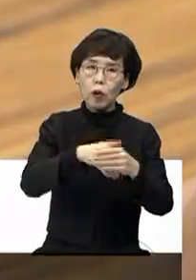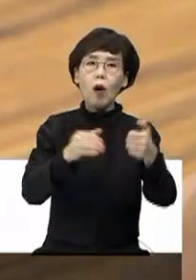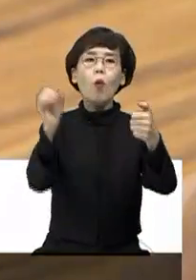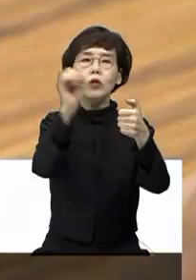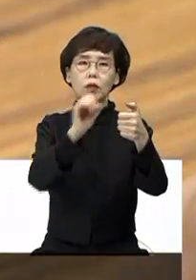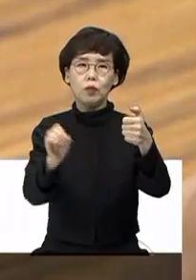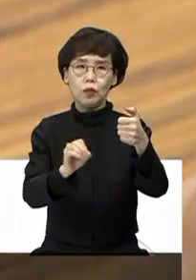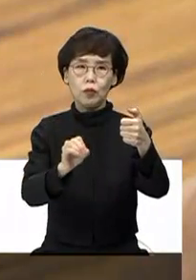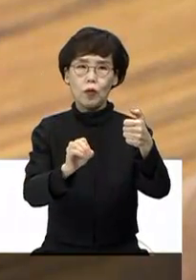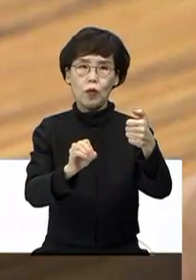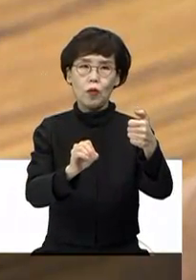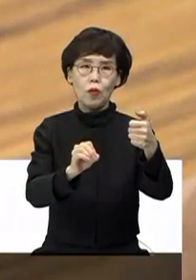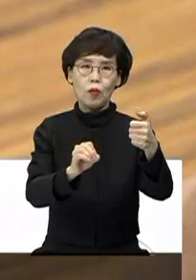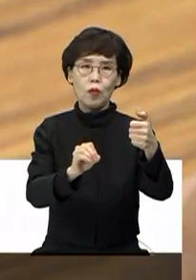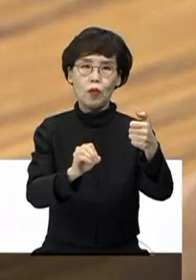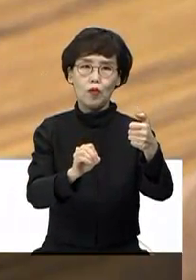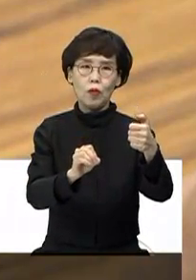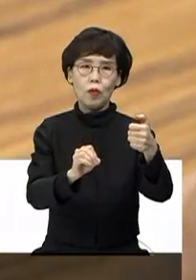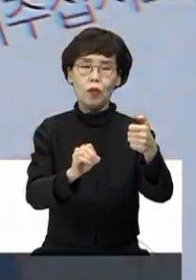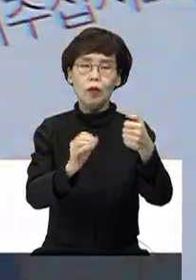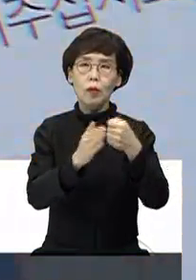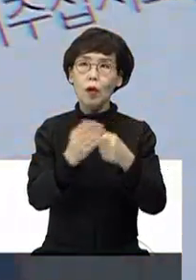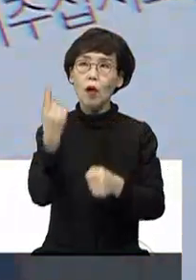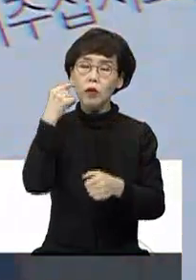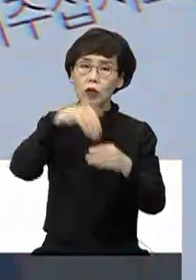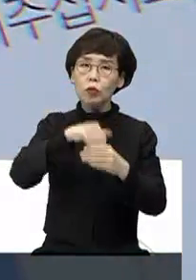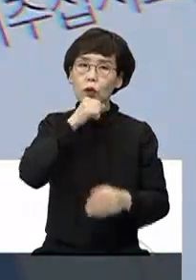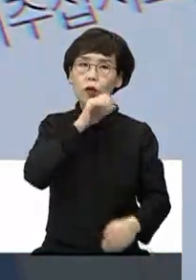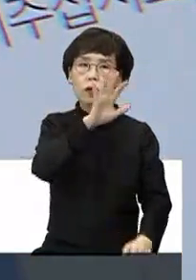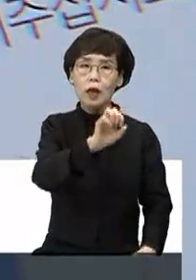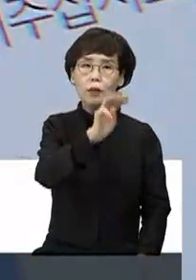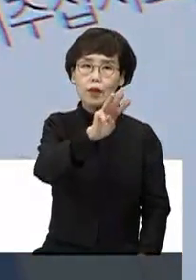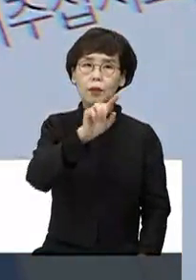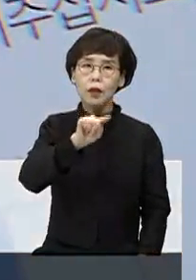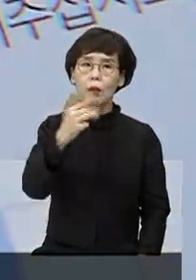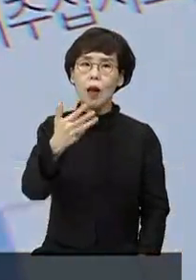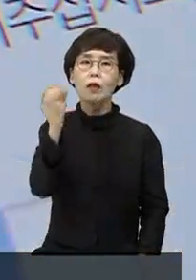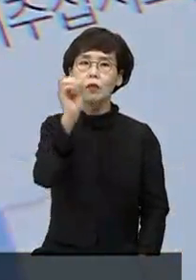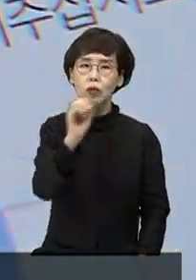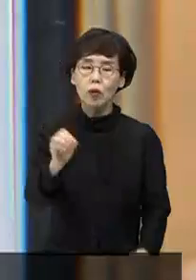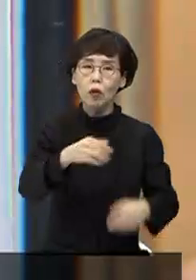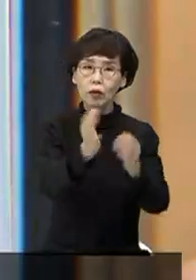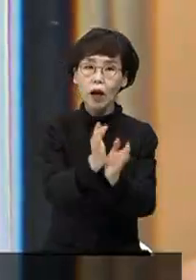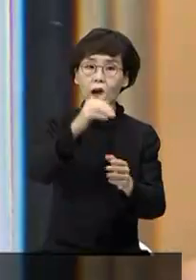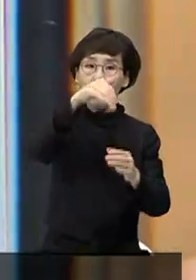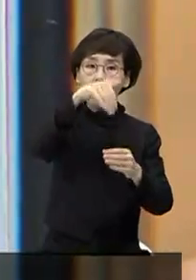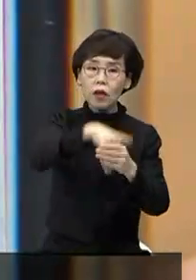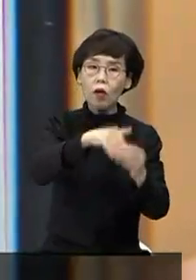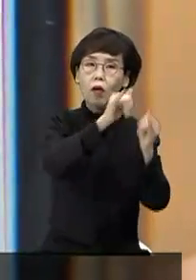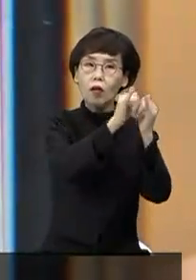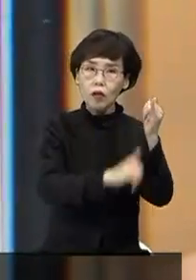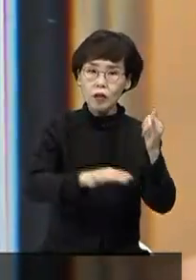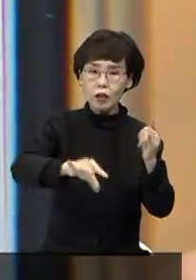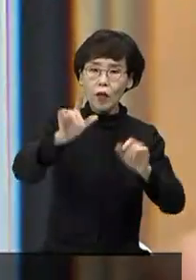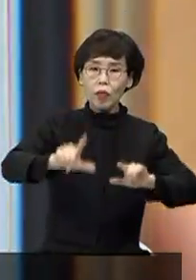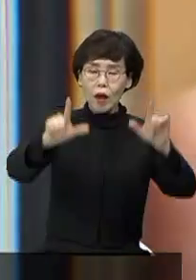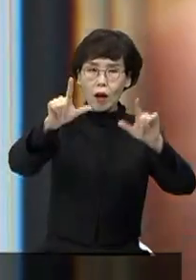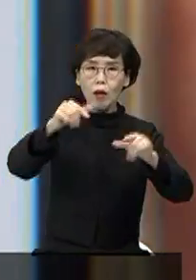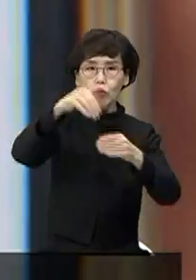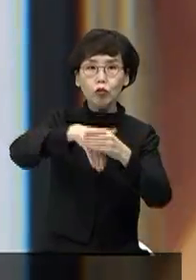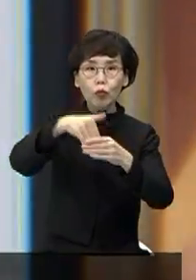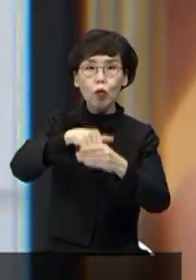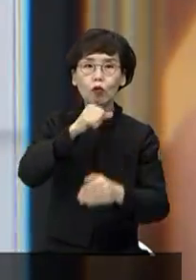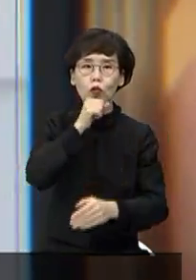50% 반영되는 가운데 어제 투표율은 43.8%로 당 선거 사상 첫날 최고치를